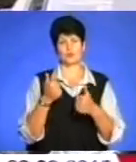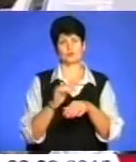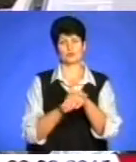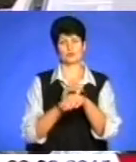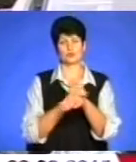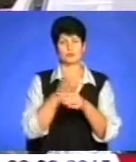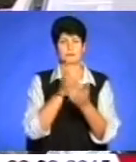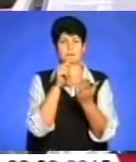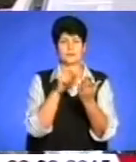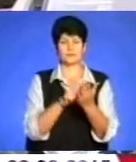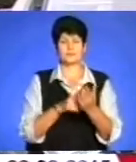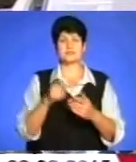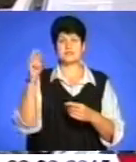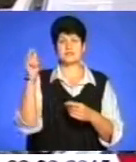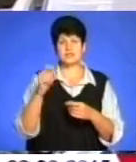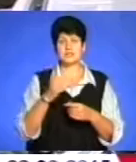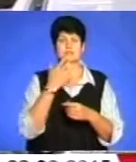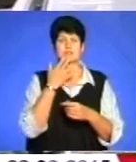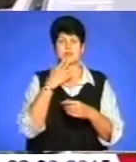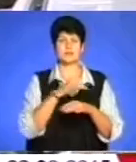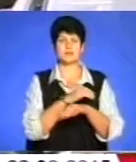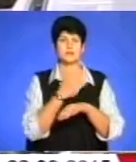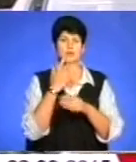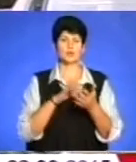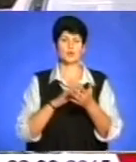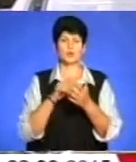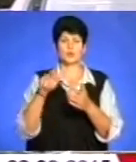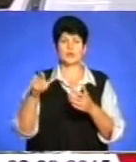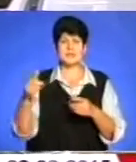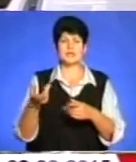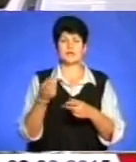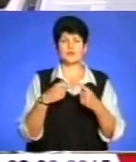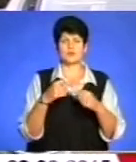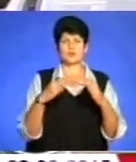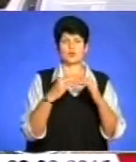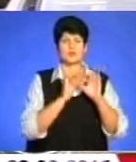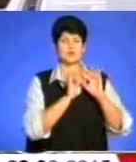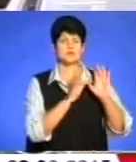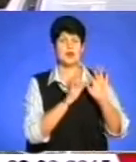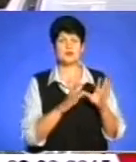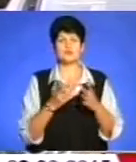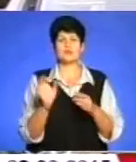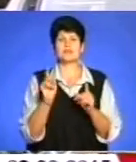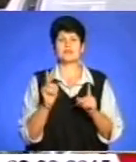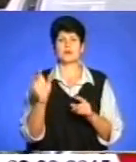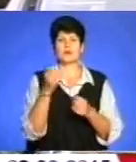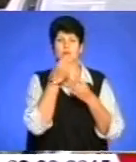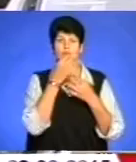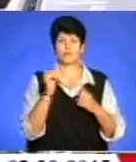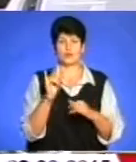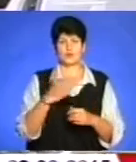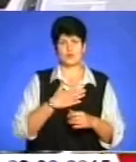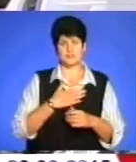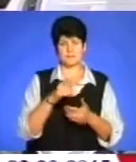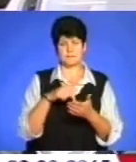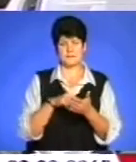не лише вітчизняні туристи, але приїжджають гості іноземні туристи, які потім вертаються до себе додому і розказують тільки найкраще про наше місто. Крім того, чим